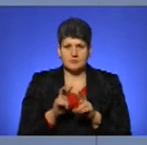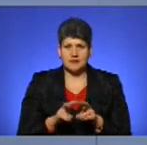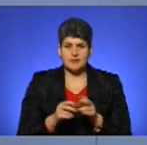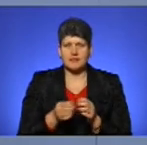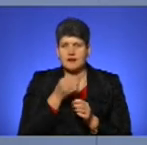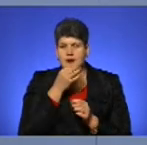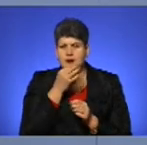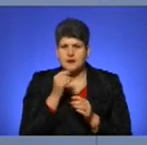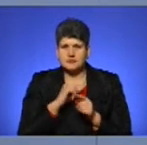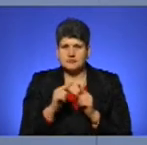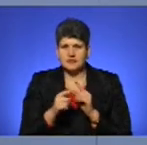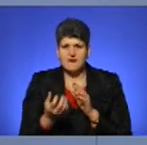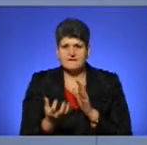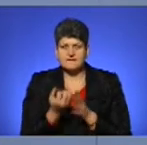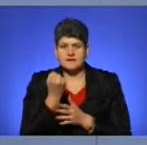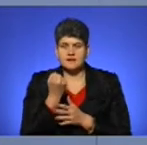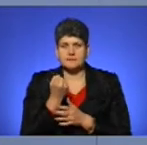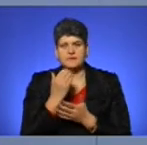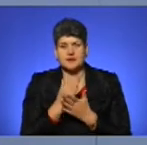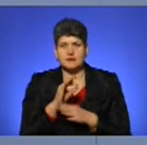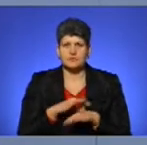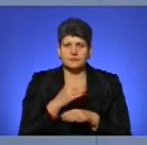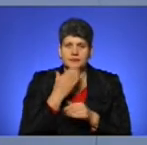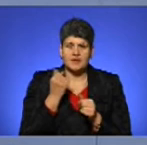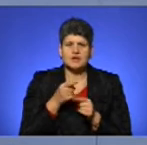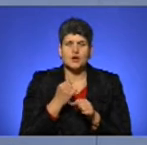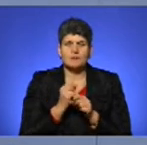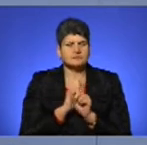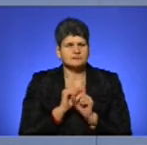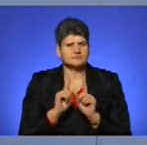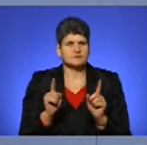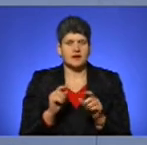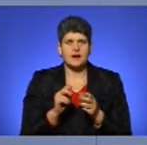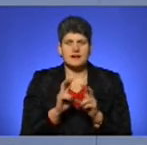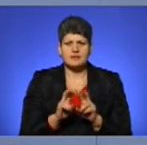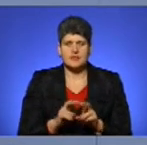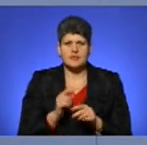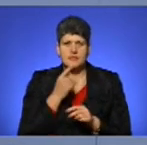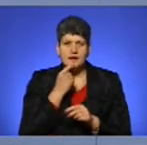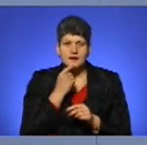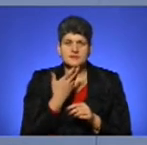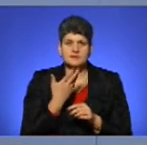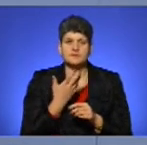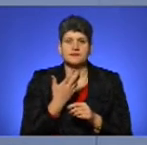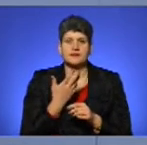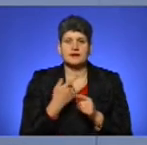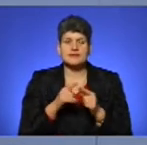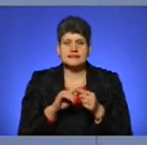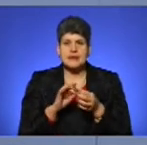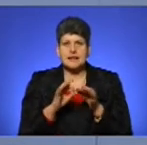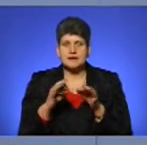виявлення ВІЛ-інфікування, тобто їй роблять специфічні аналізи на визначення віруса, це